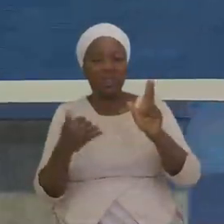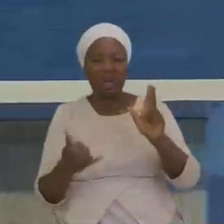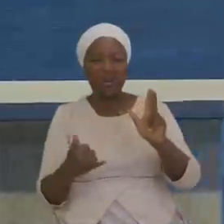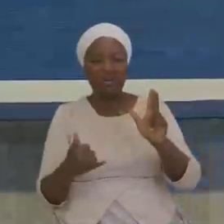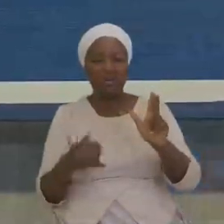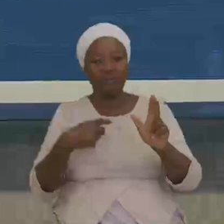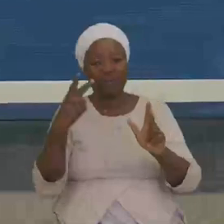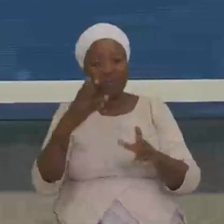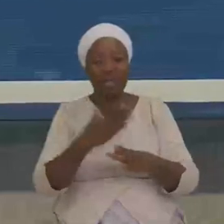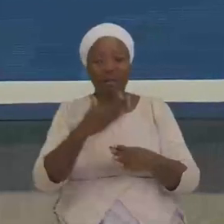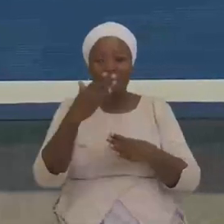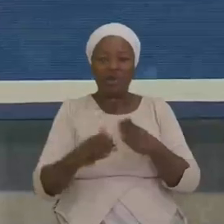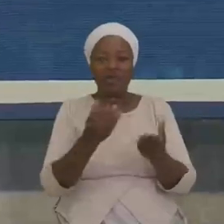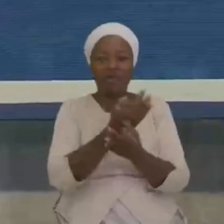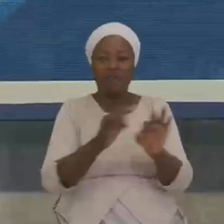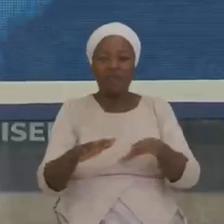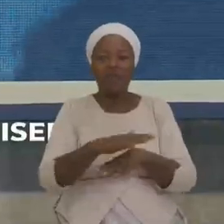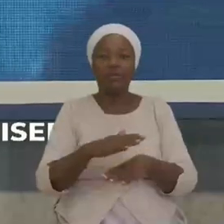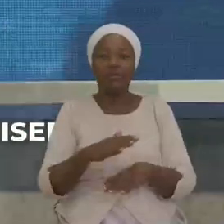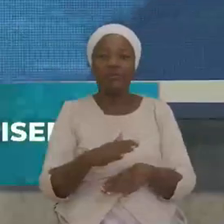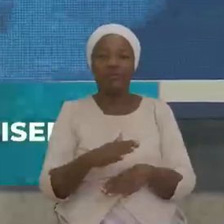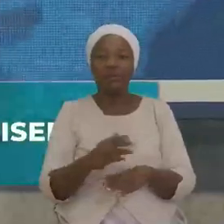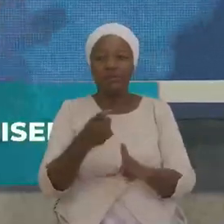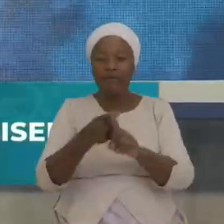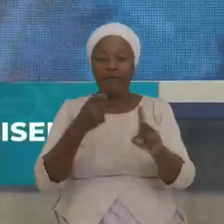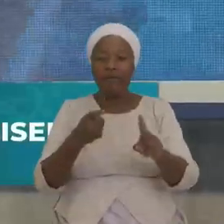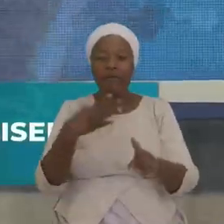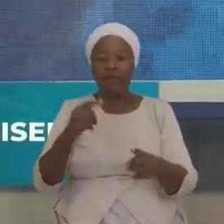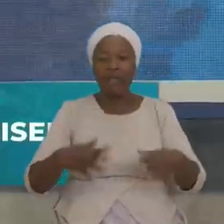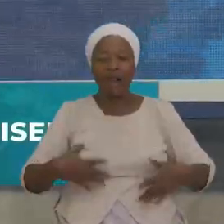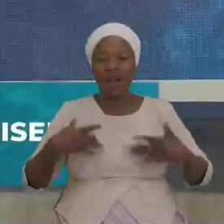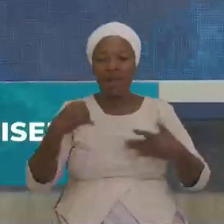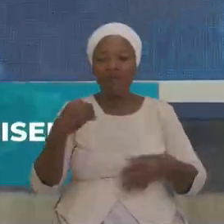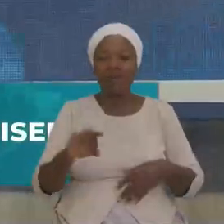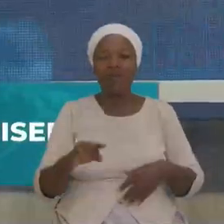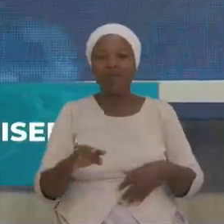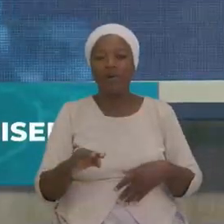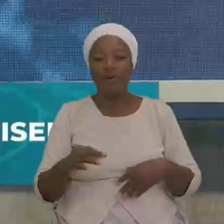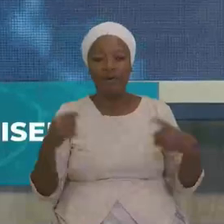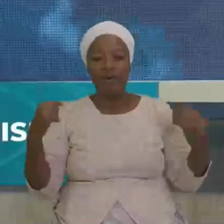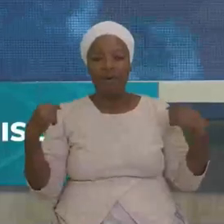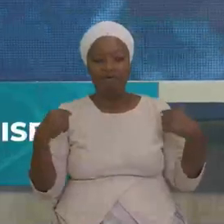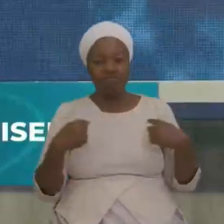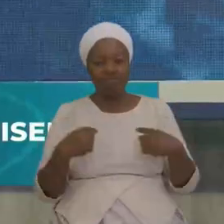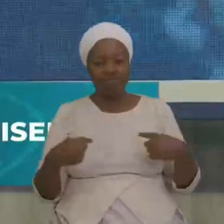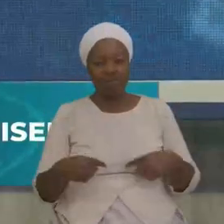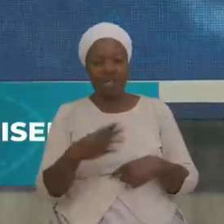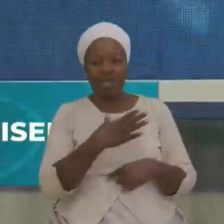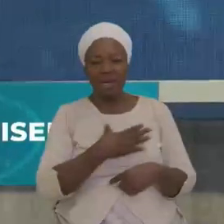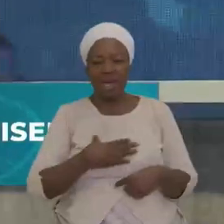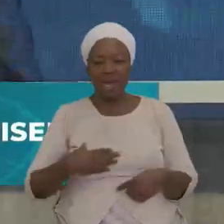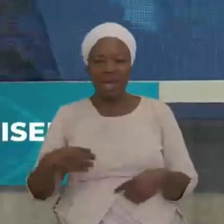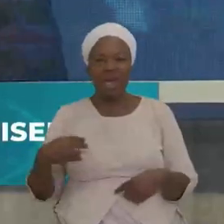Troisième point. La libération totale de la vie de misère et d'horreur.